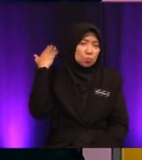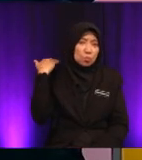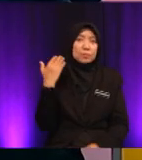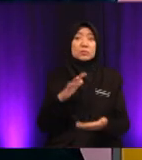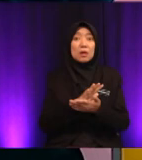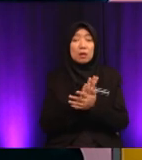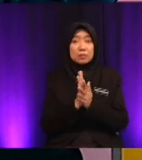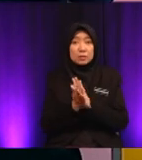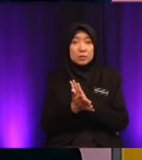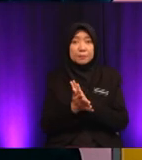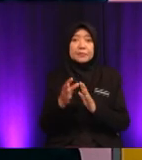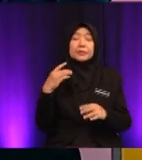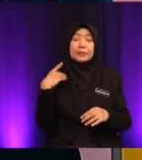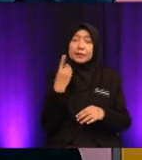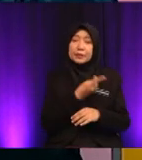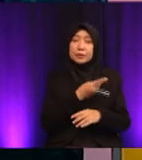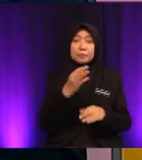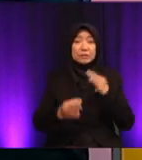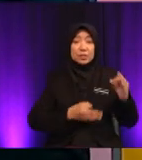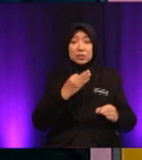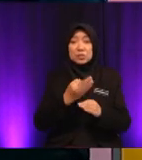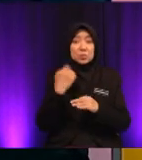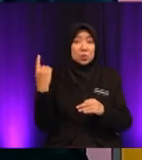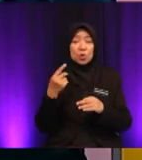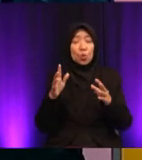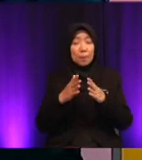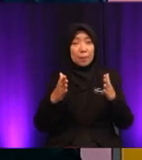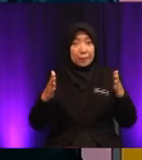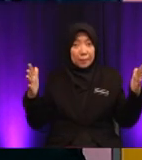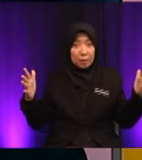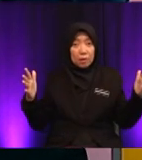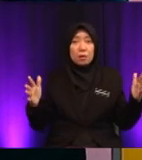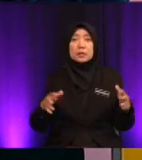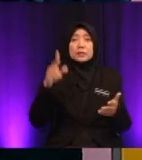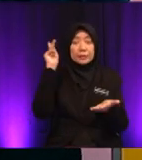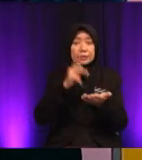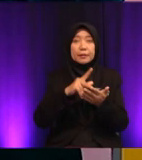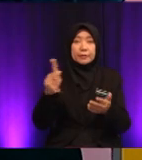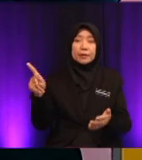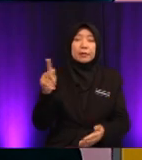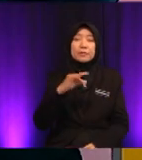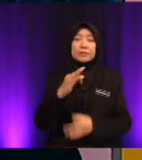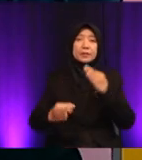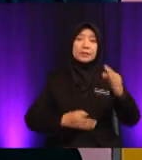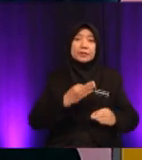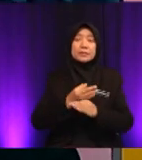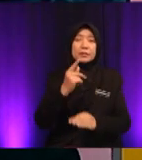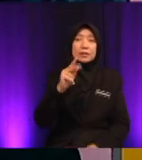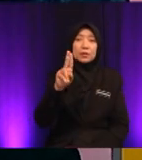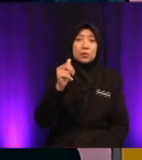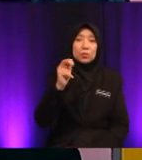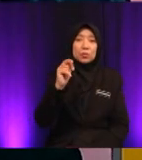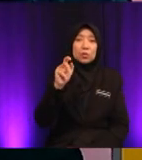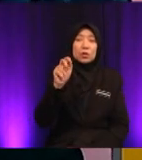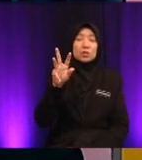disebabkan kita berkembang kita perkenalkan fisik kuantum jadi fisik kuantum ini memang sebenarnya sangat complicated tapi